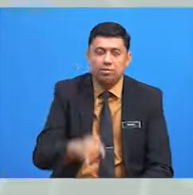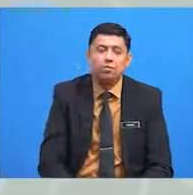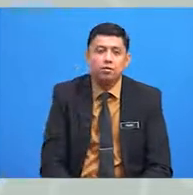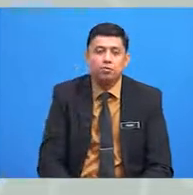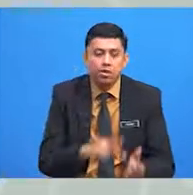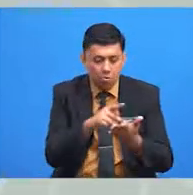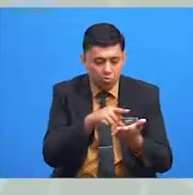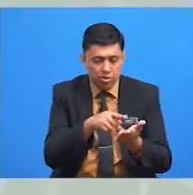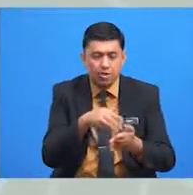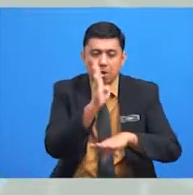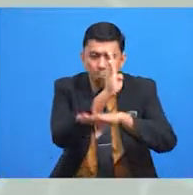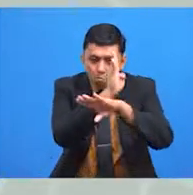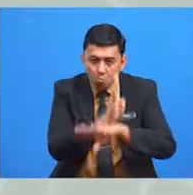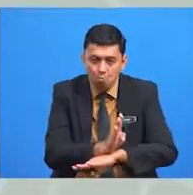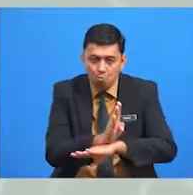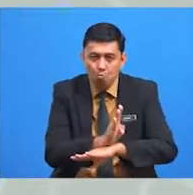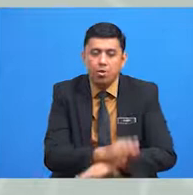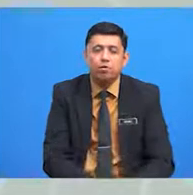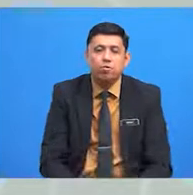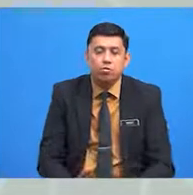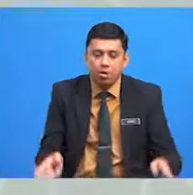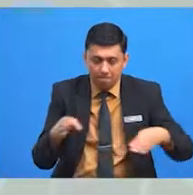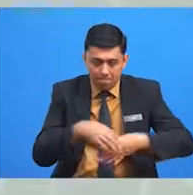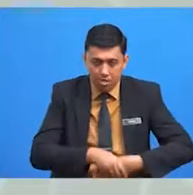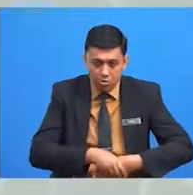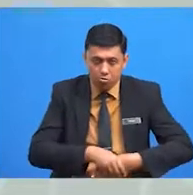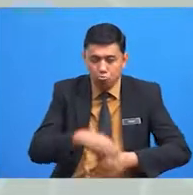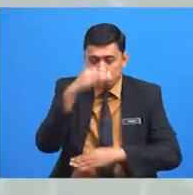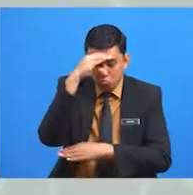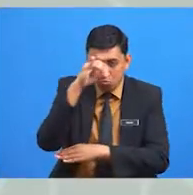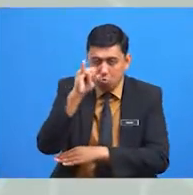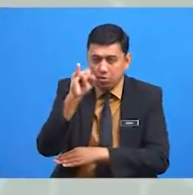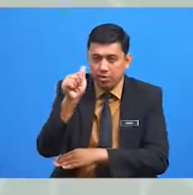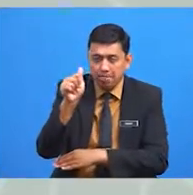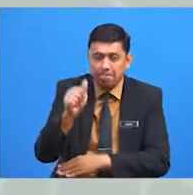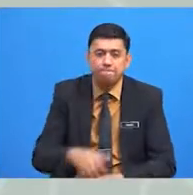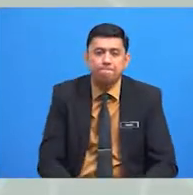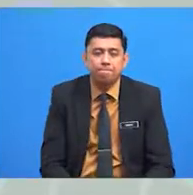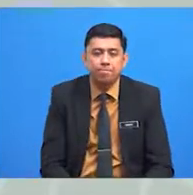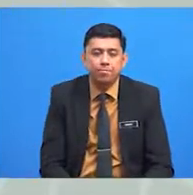pusat kebudayaan Melayu Johor Riau. Beliau ialah putera